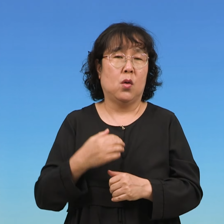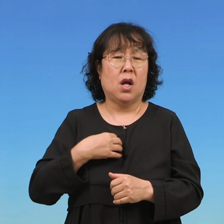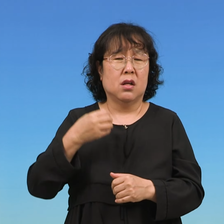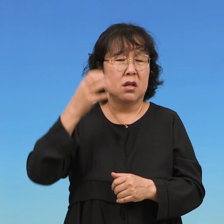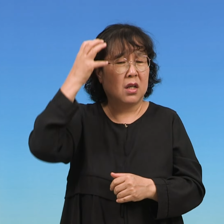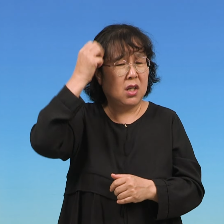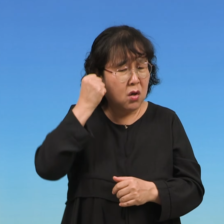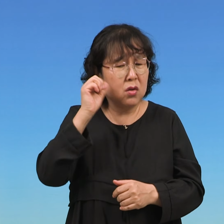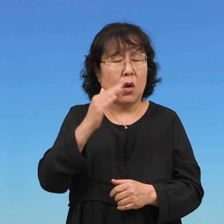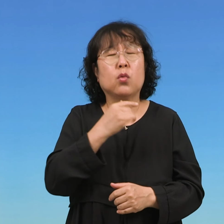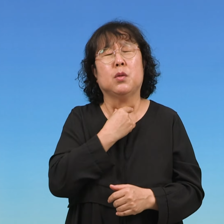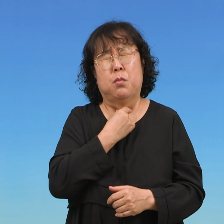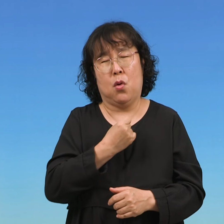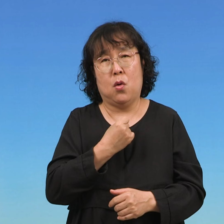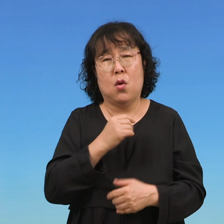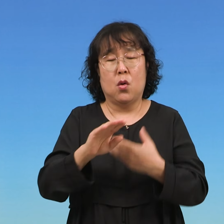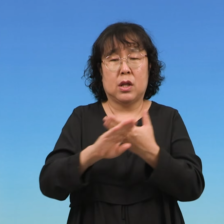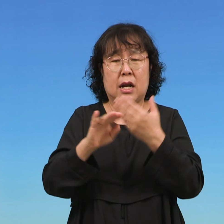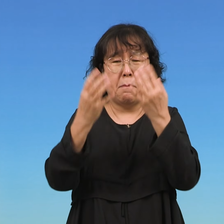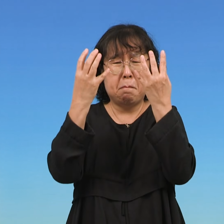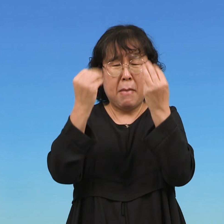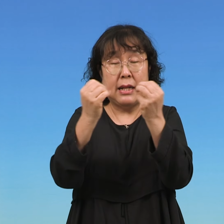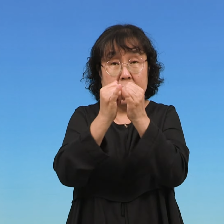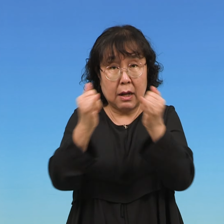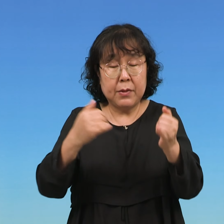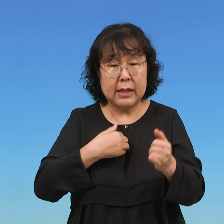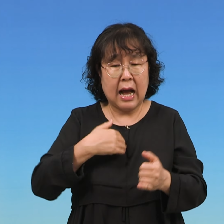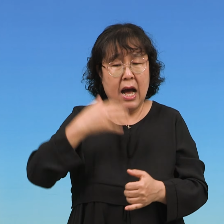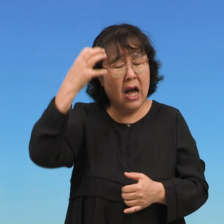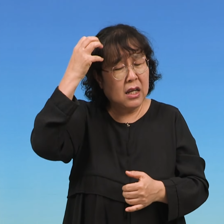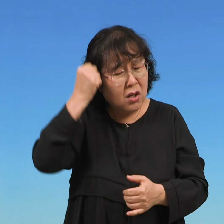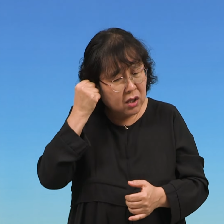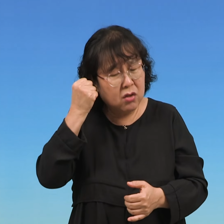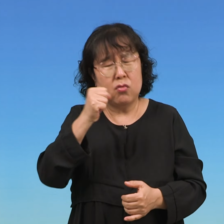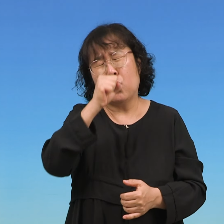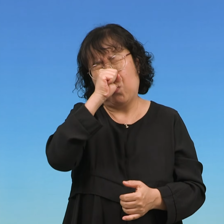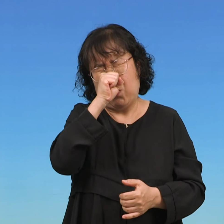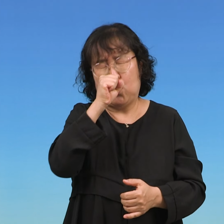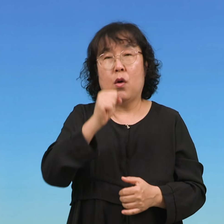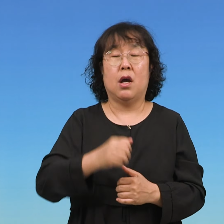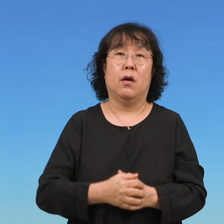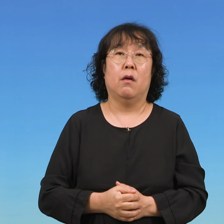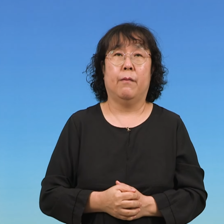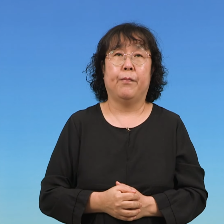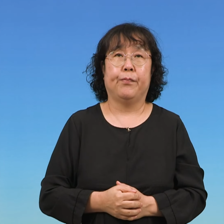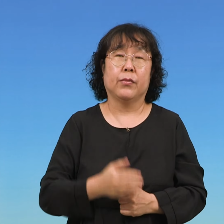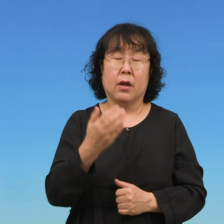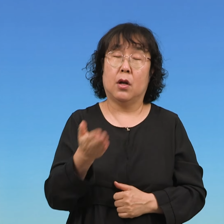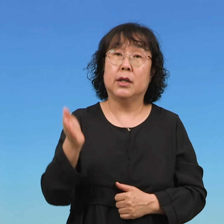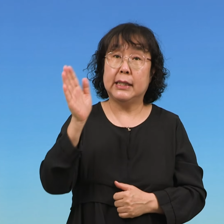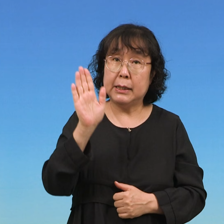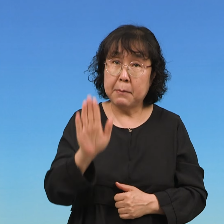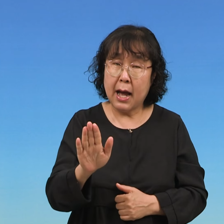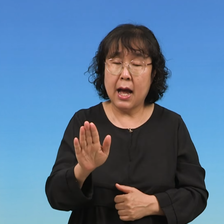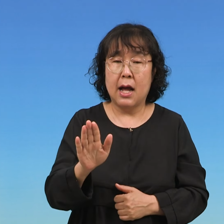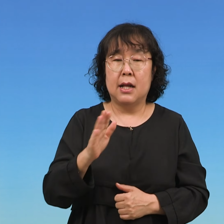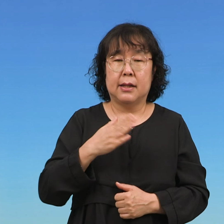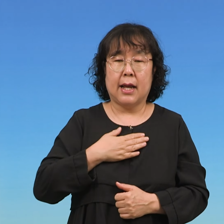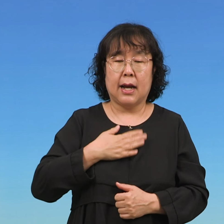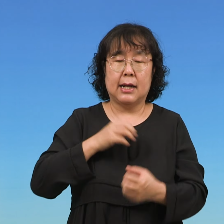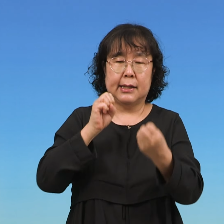싶지 않고요 저는 많은 사람들이 저를 기억해 주는게 참 좋습니다 그러나